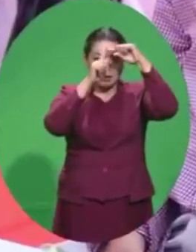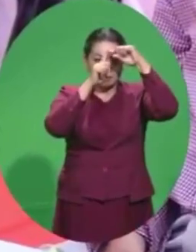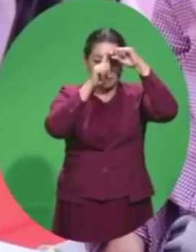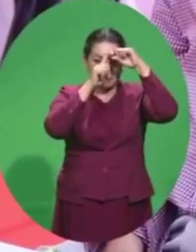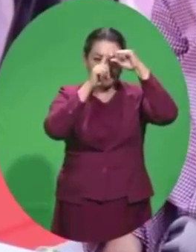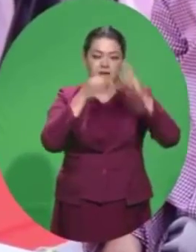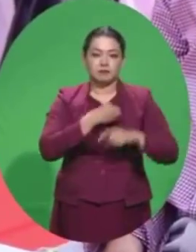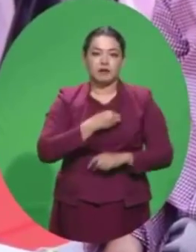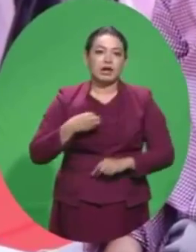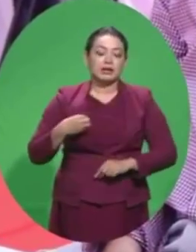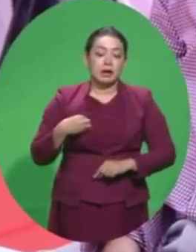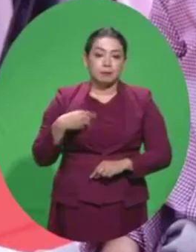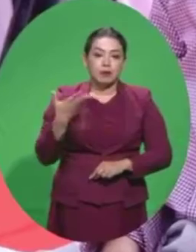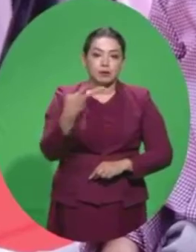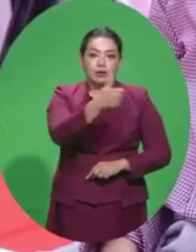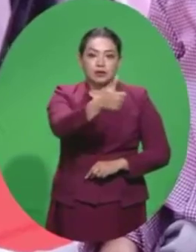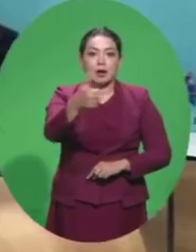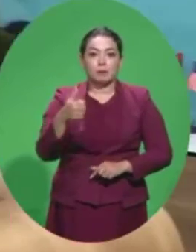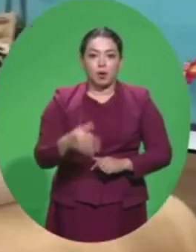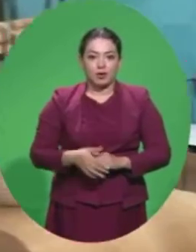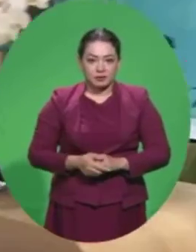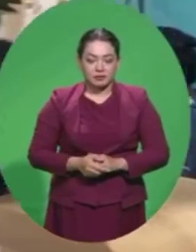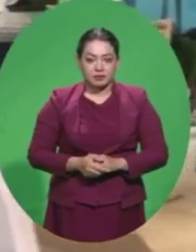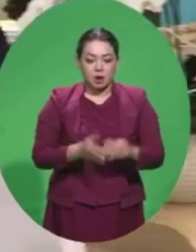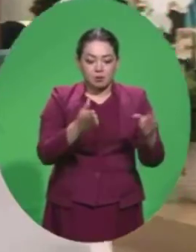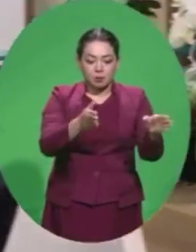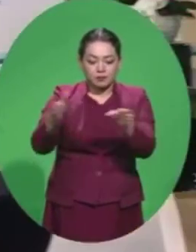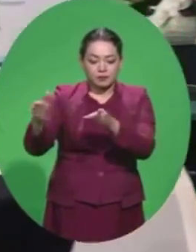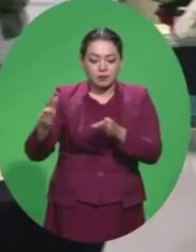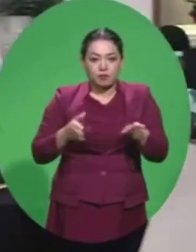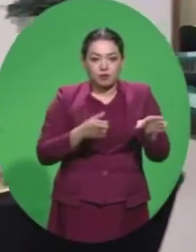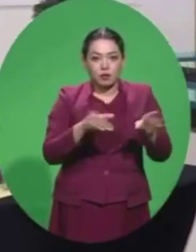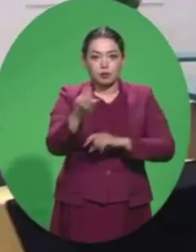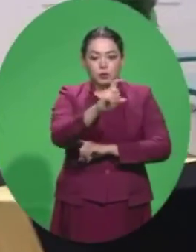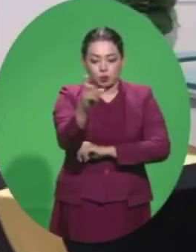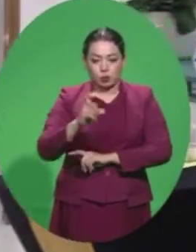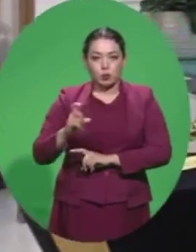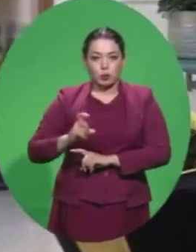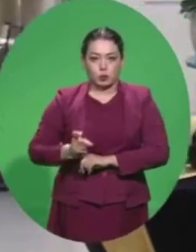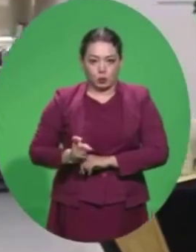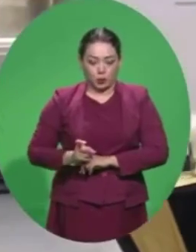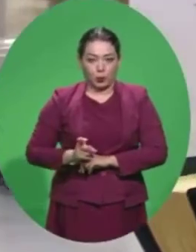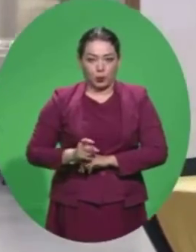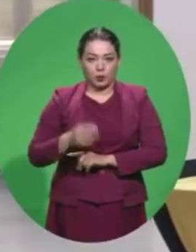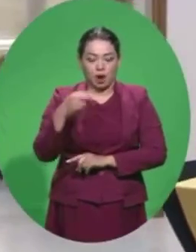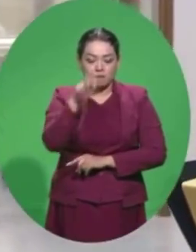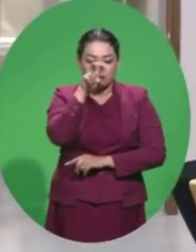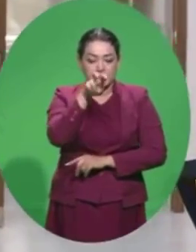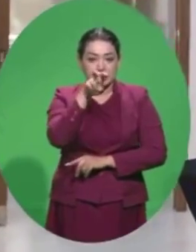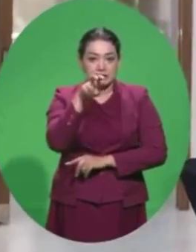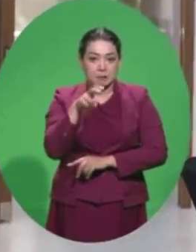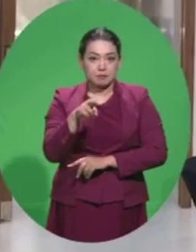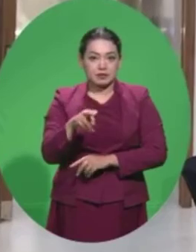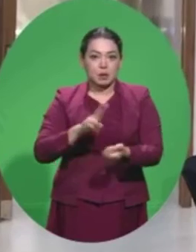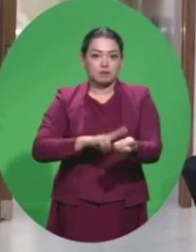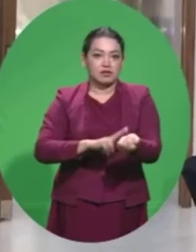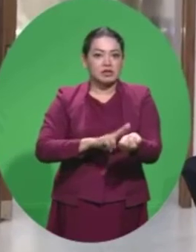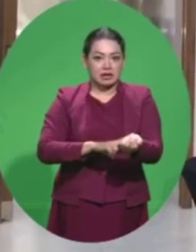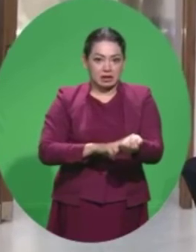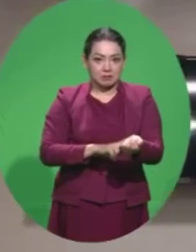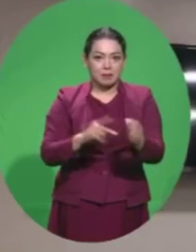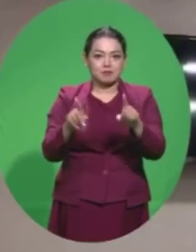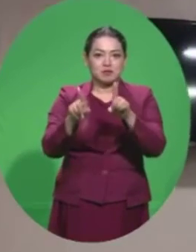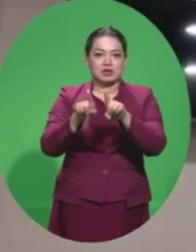trú đầy đủ các chuyên khoa. Đây còn là phòng khám đầu tiên trong hệ thống áp dụng quy trình chăm sóc bệnh nhân theo tiêu chuẩn của Bệnh viện